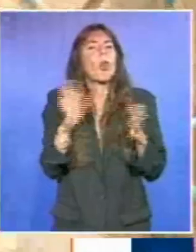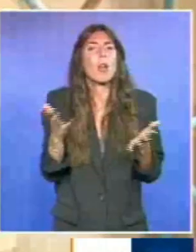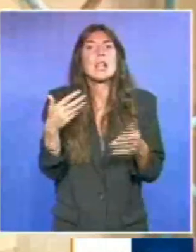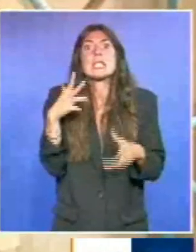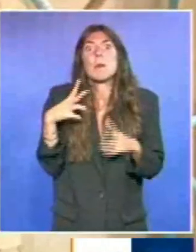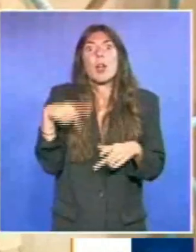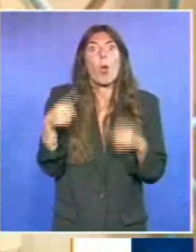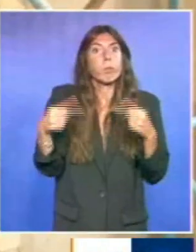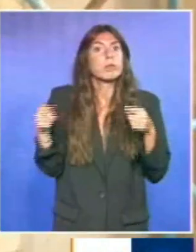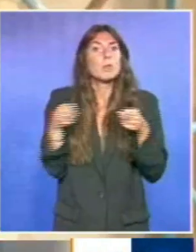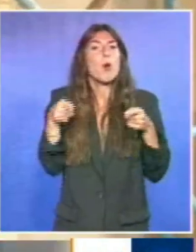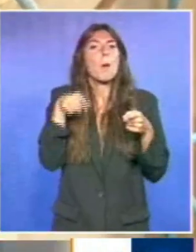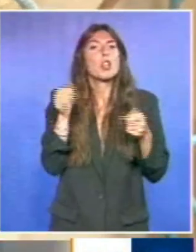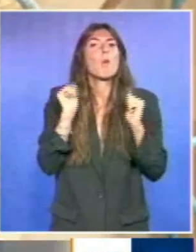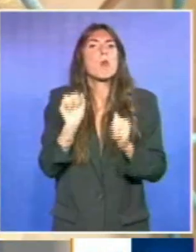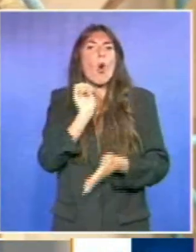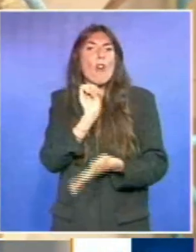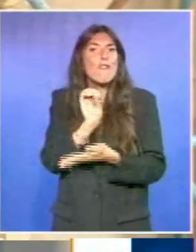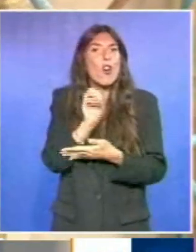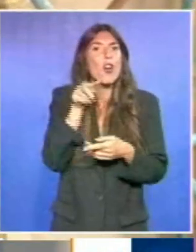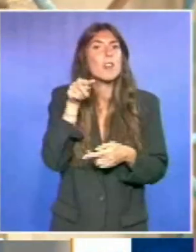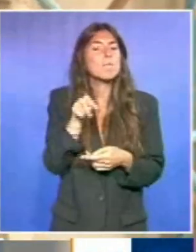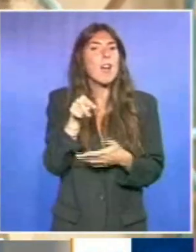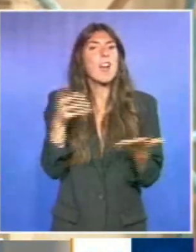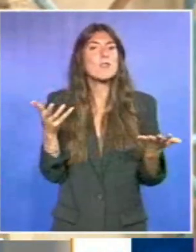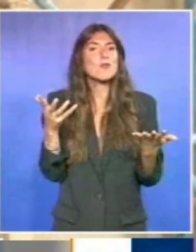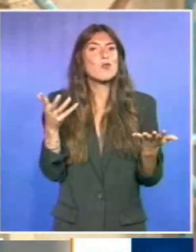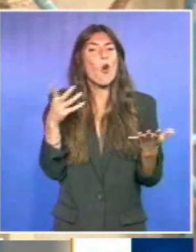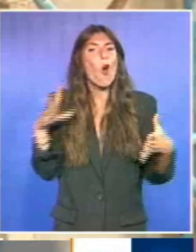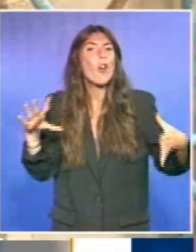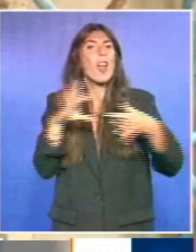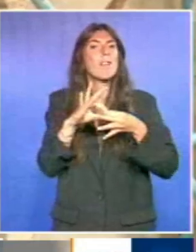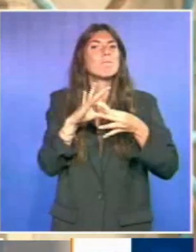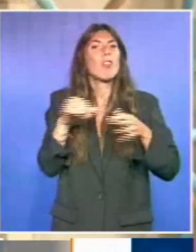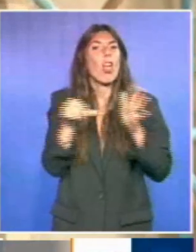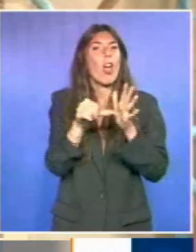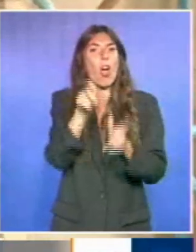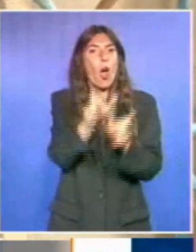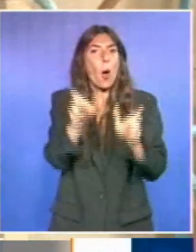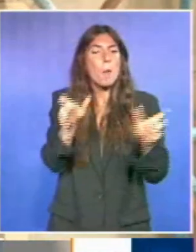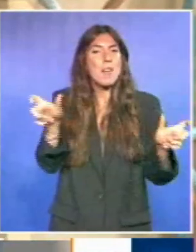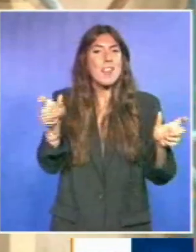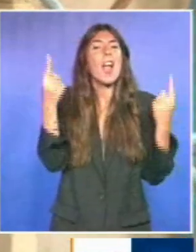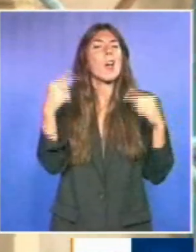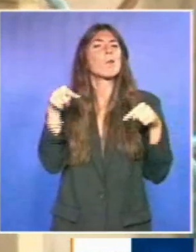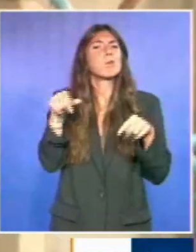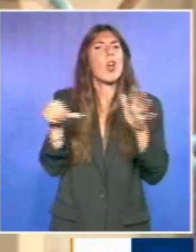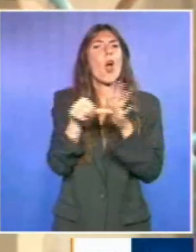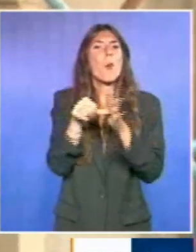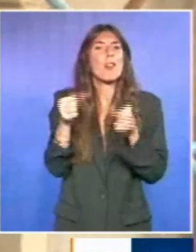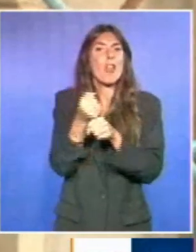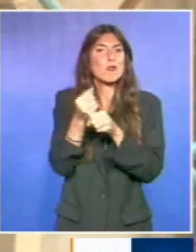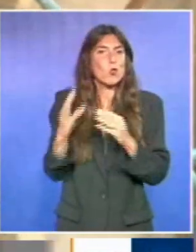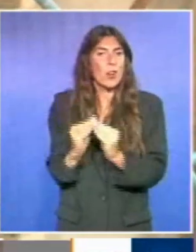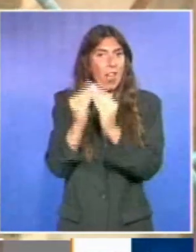che porti a fare più formazione su quelli che sono poi gli operai e che sono gli operatori del cantiere